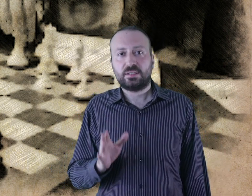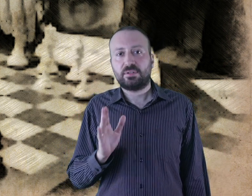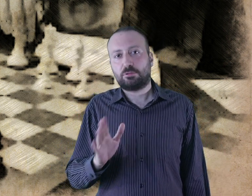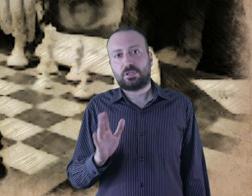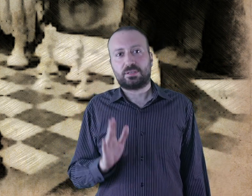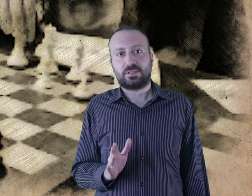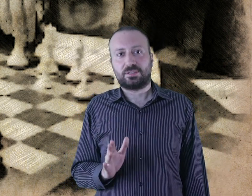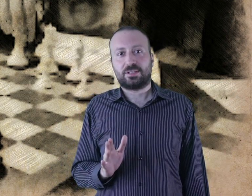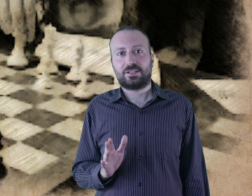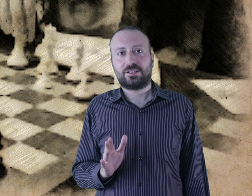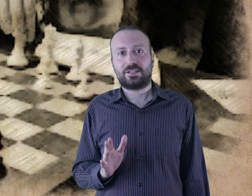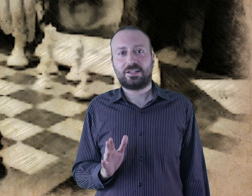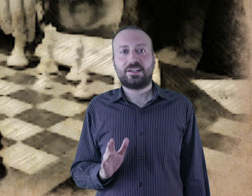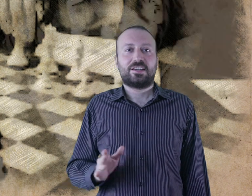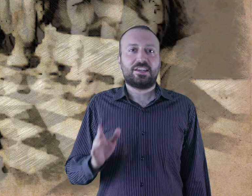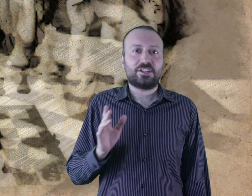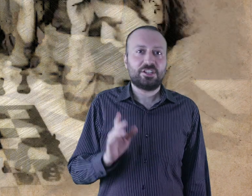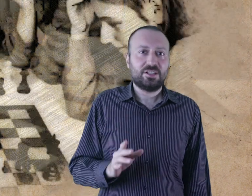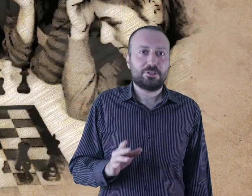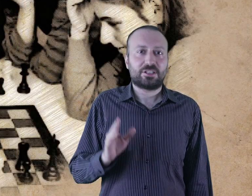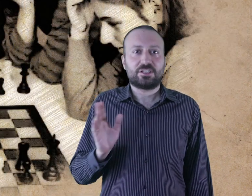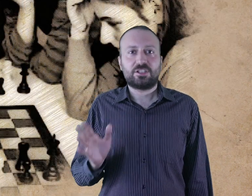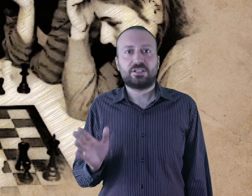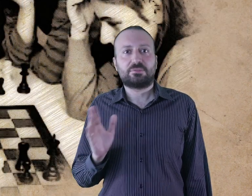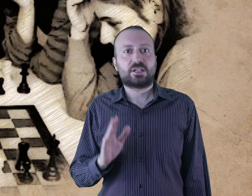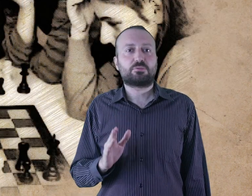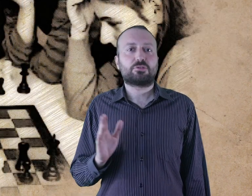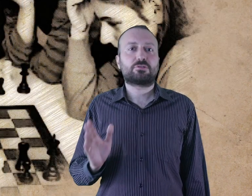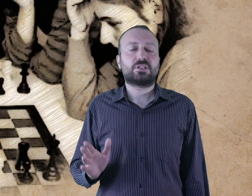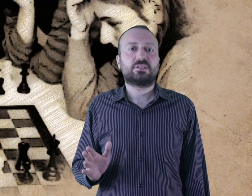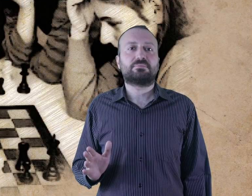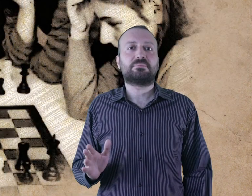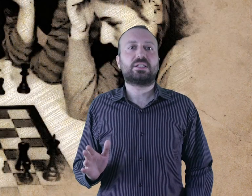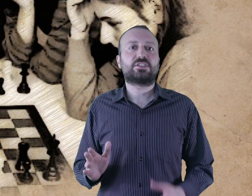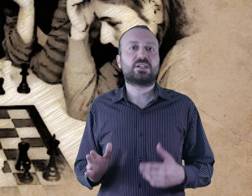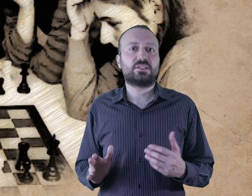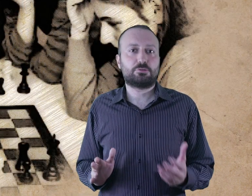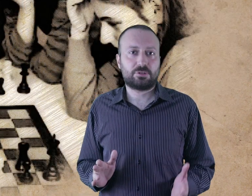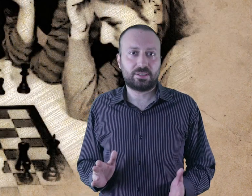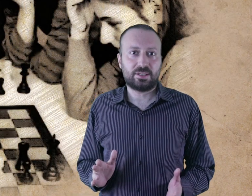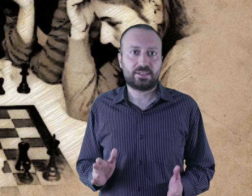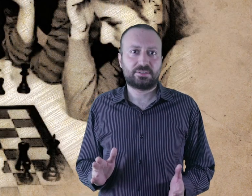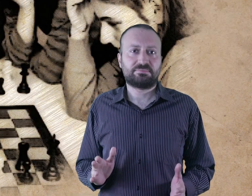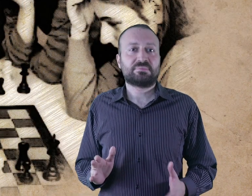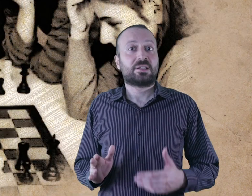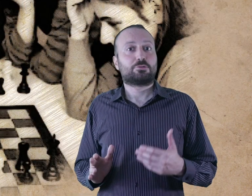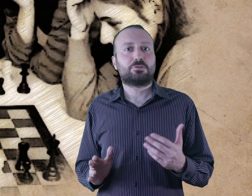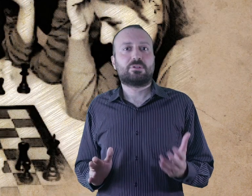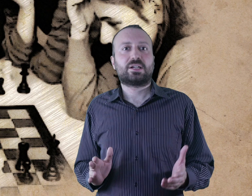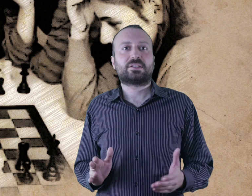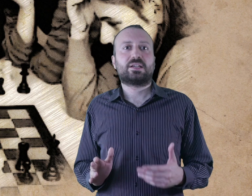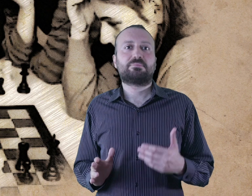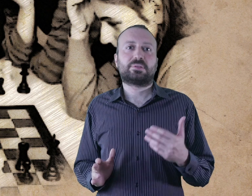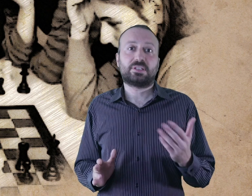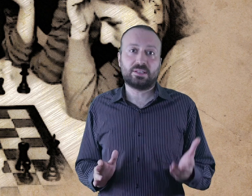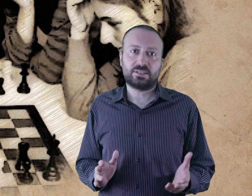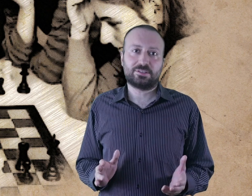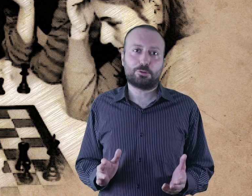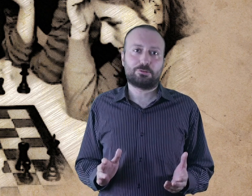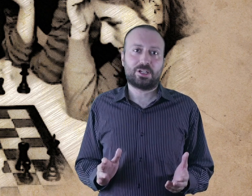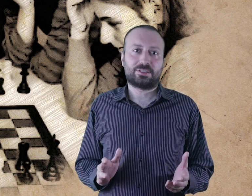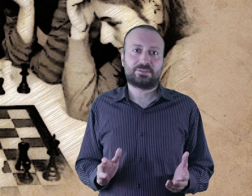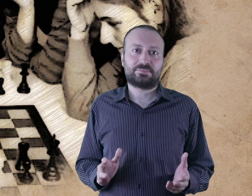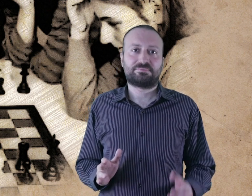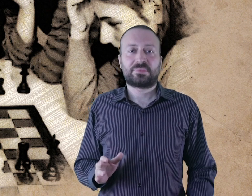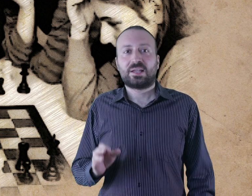iddia etti ve bunu kanıtladı. Eşiyle birlikte işlerini bırakıp çocuklarının menajerliğini üstlendiler. Turnuvalarda hep